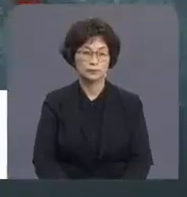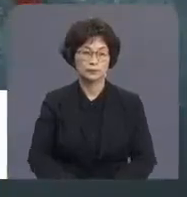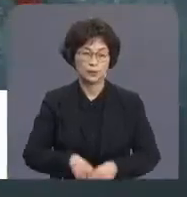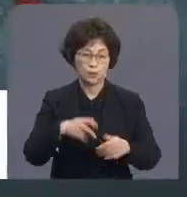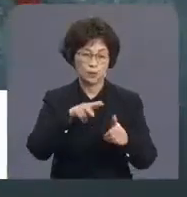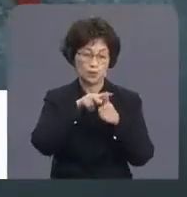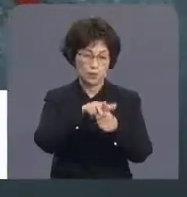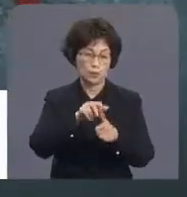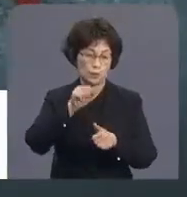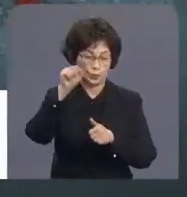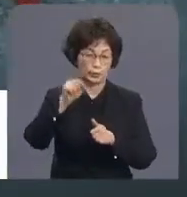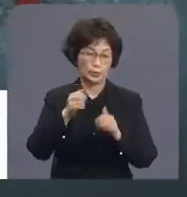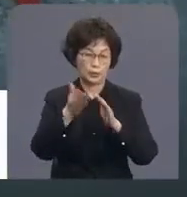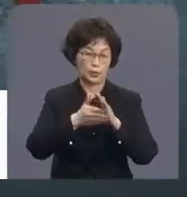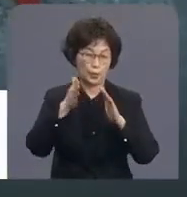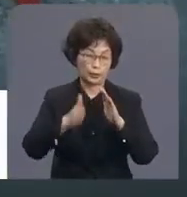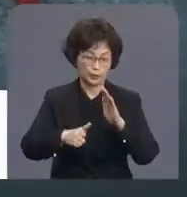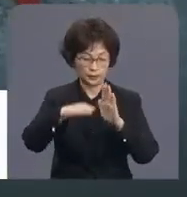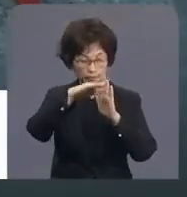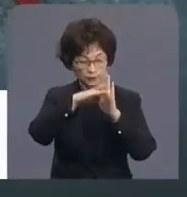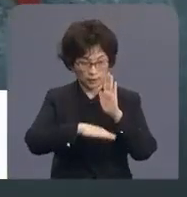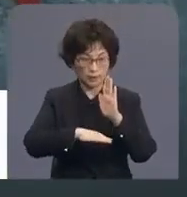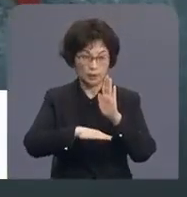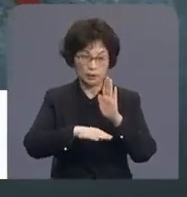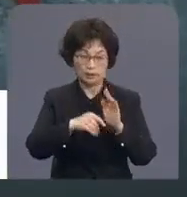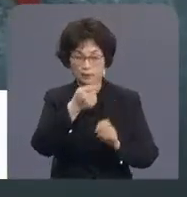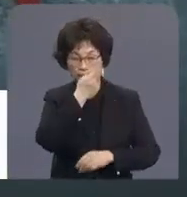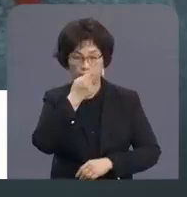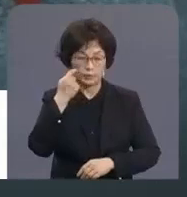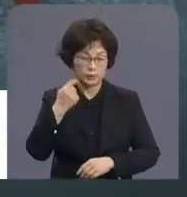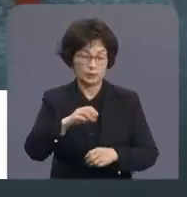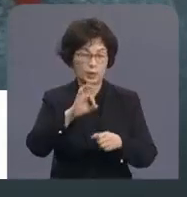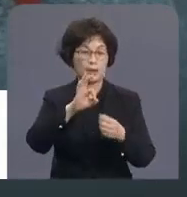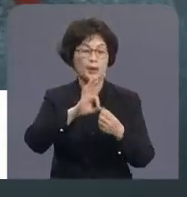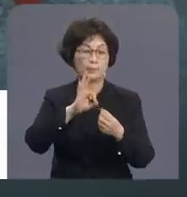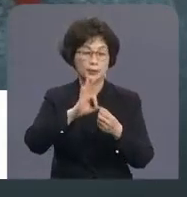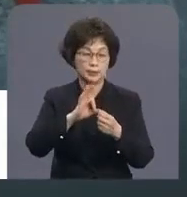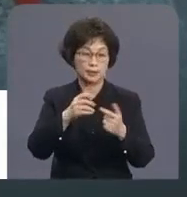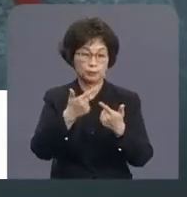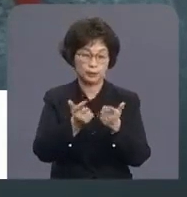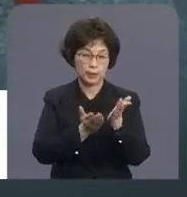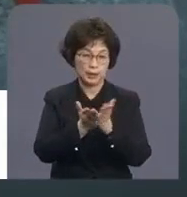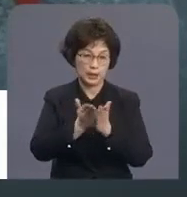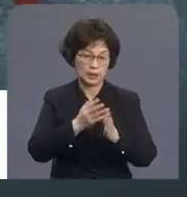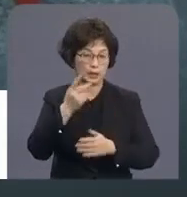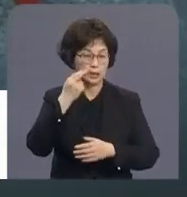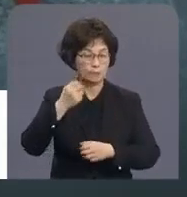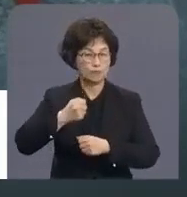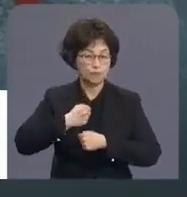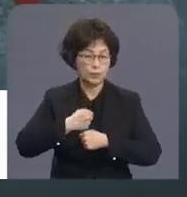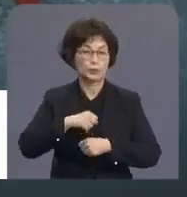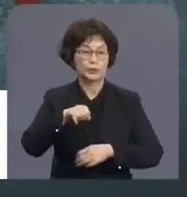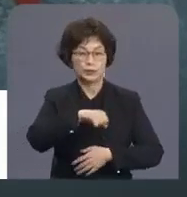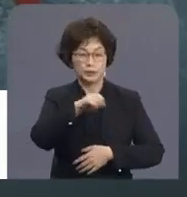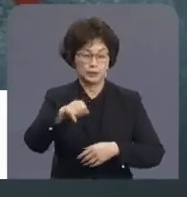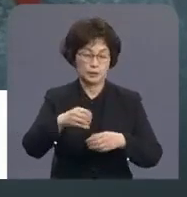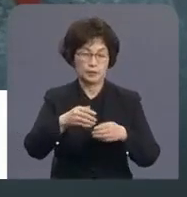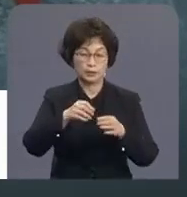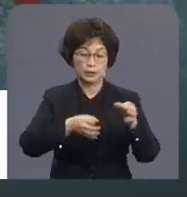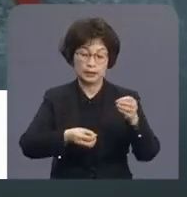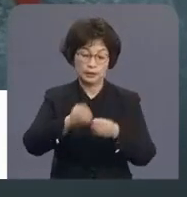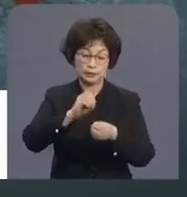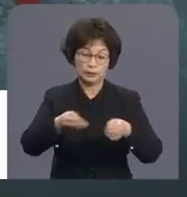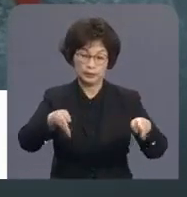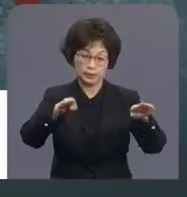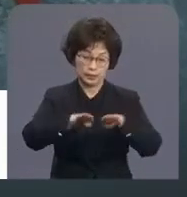후보들의 공약을 키워드로 살펴보는 공약 검증 k 열 번째 순서는 부 사랑 미군 세균 실험 시립니다 세균 실험